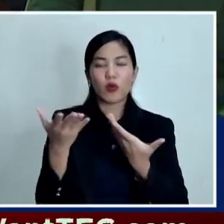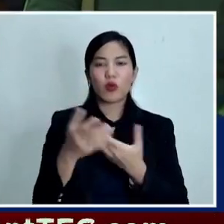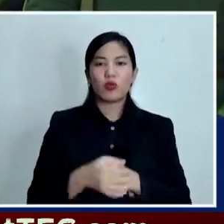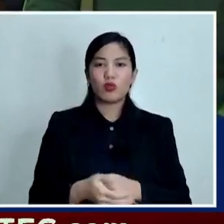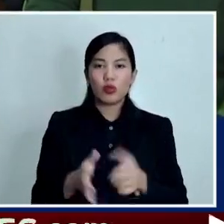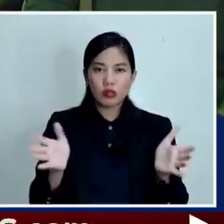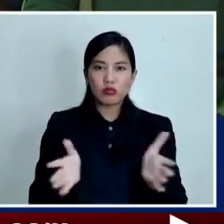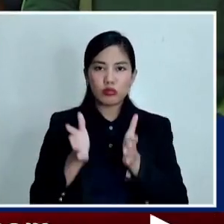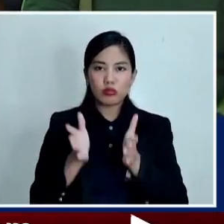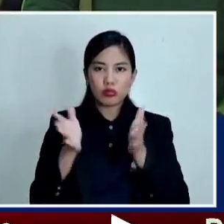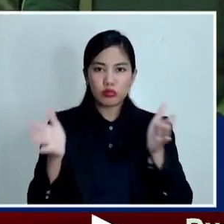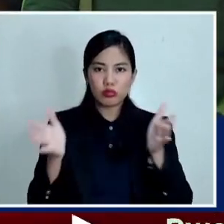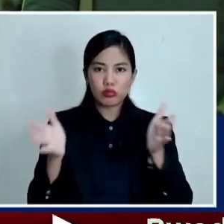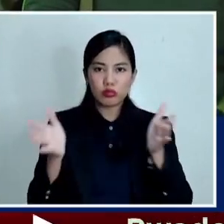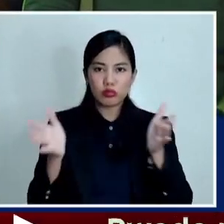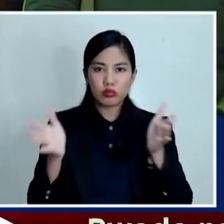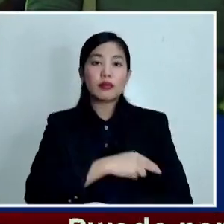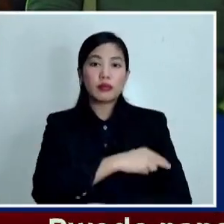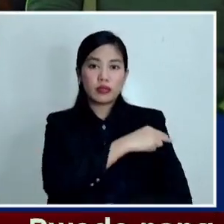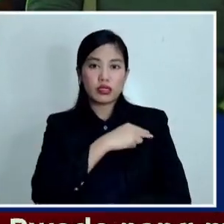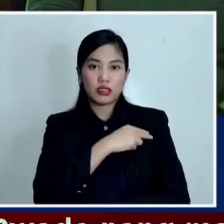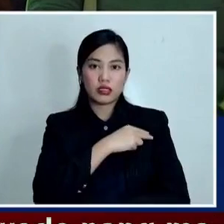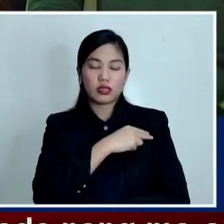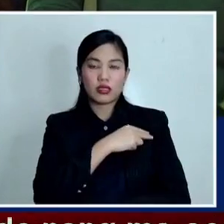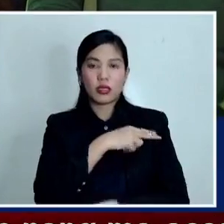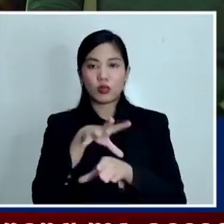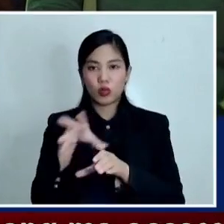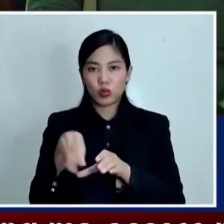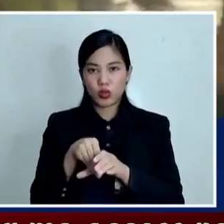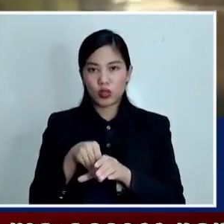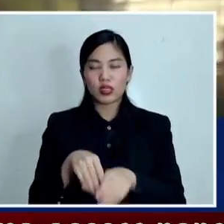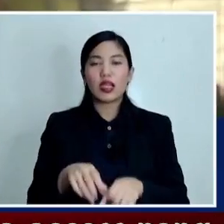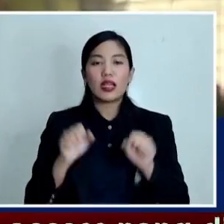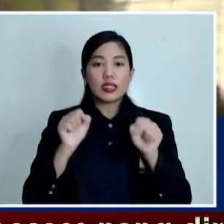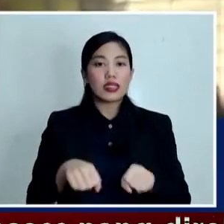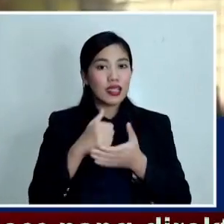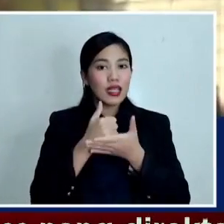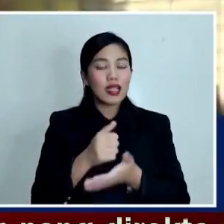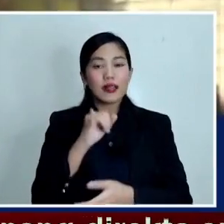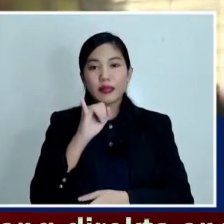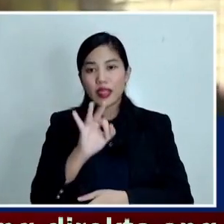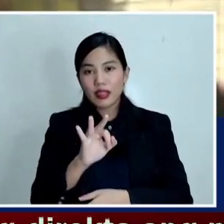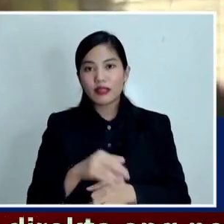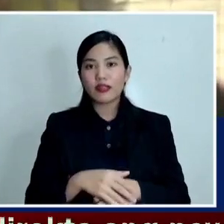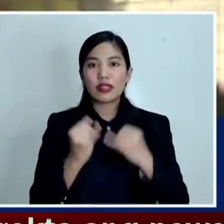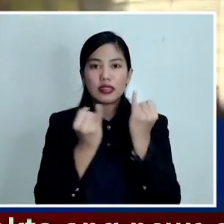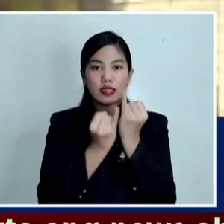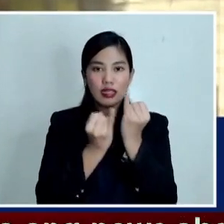provider. Makatutulong din umano kung tataasan pa ang halagang babayaran ng PhilHealth